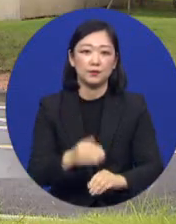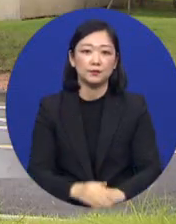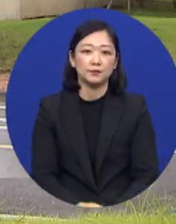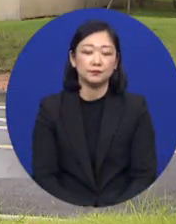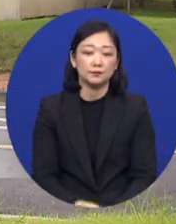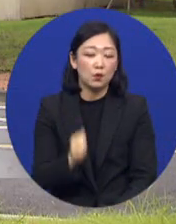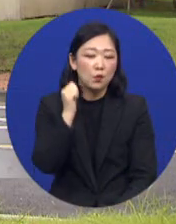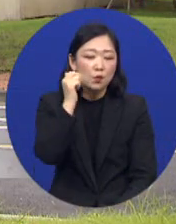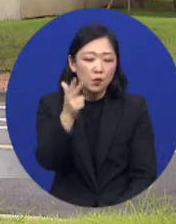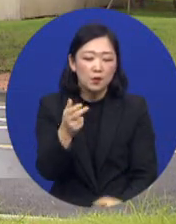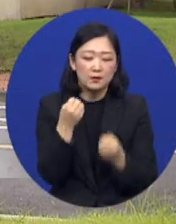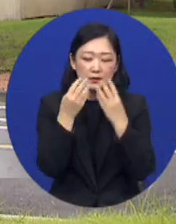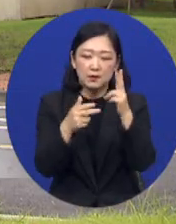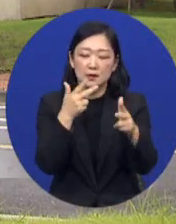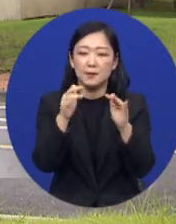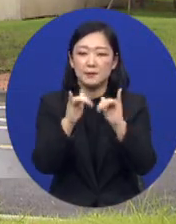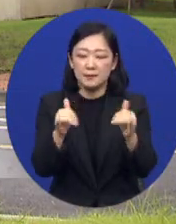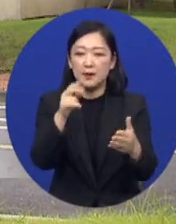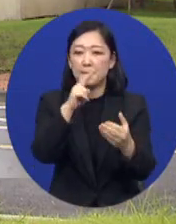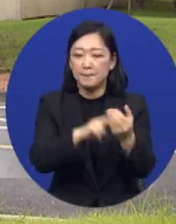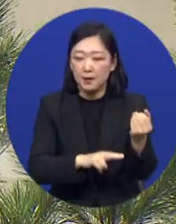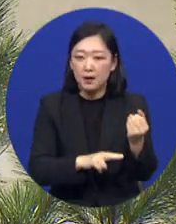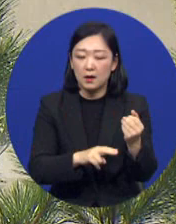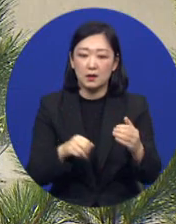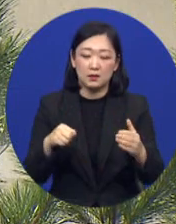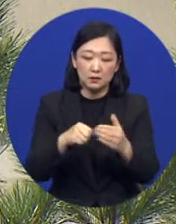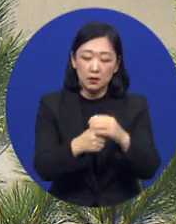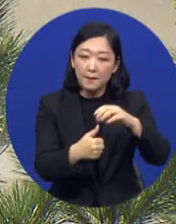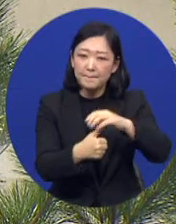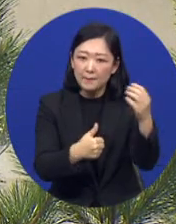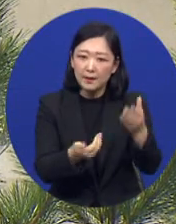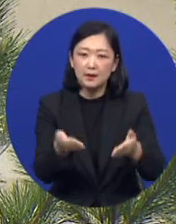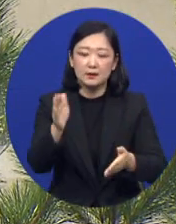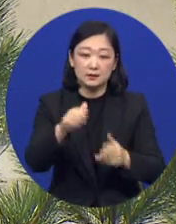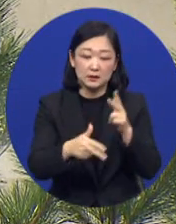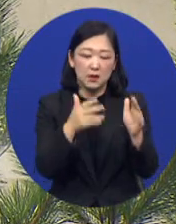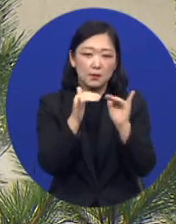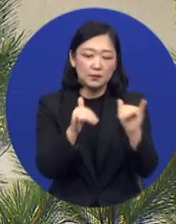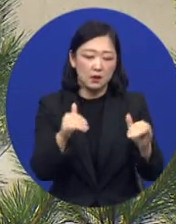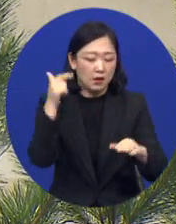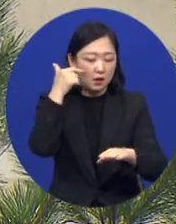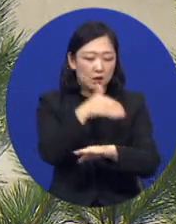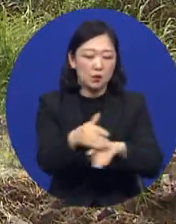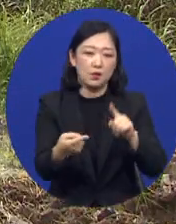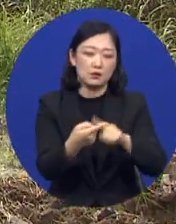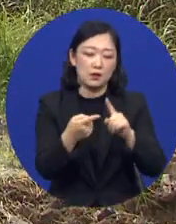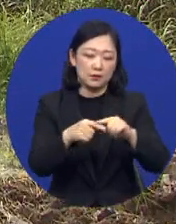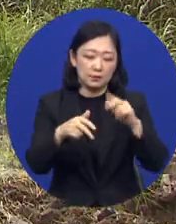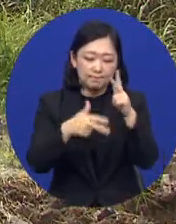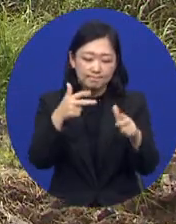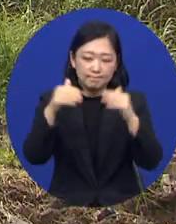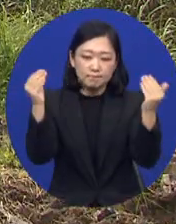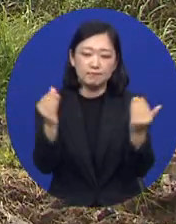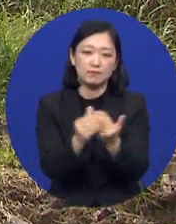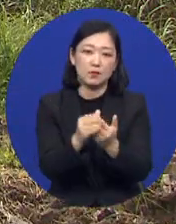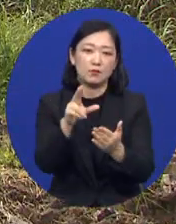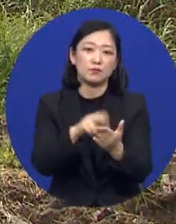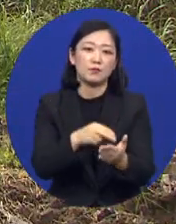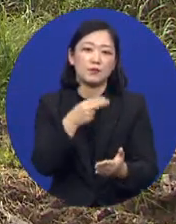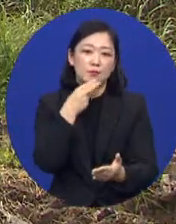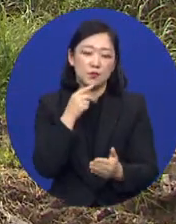제주도는 리조트가 새로운 사업자에게 매각되자 지구 지정을 해제했지만 사업자는 계획대로 사업을 완료해 문제가